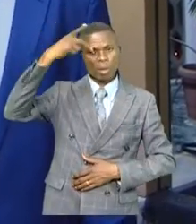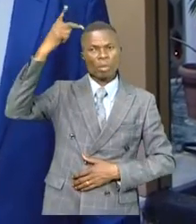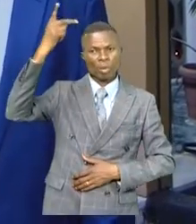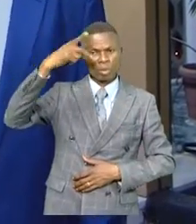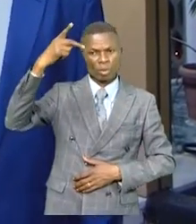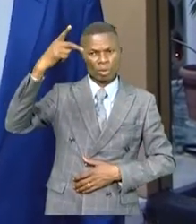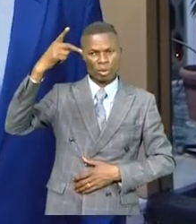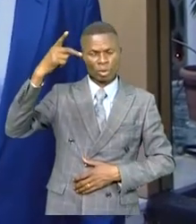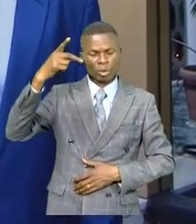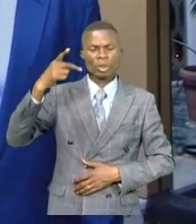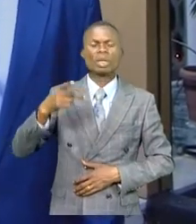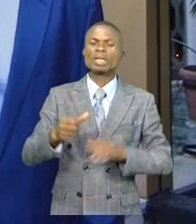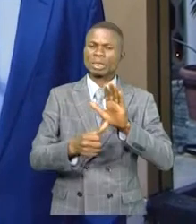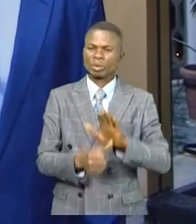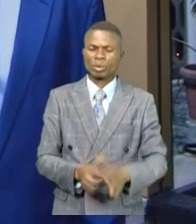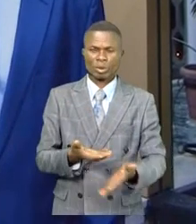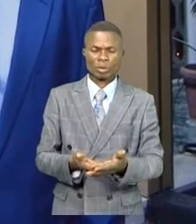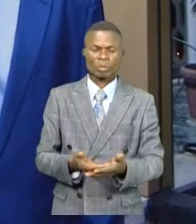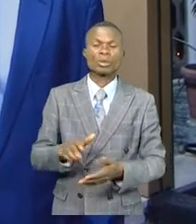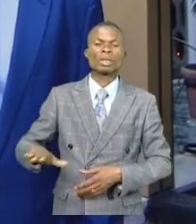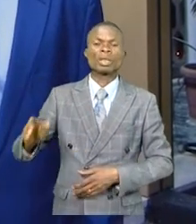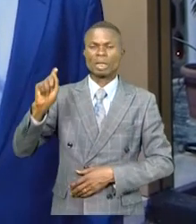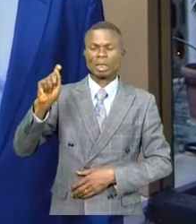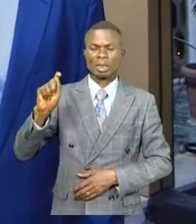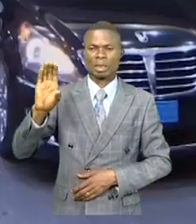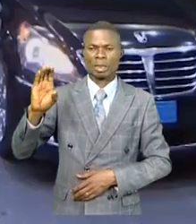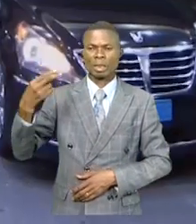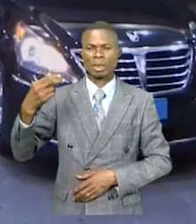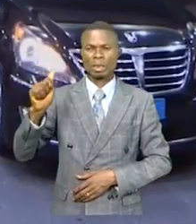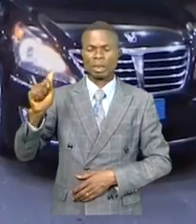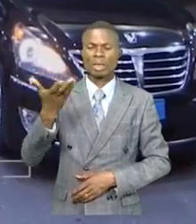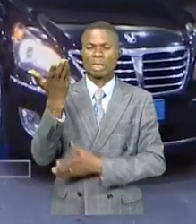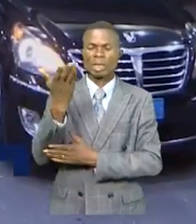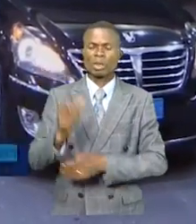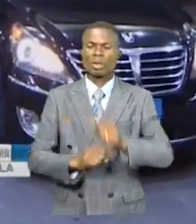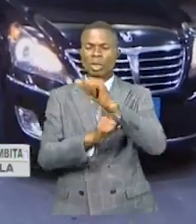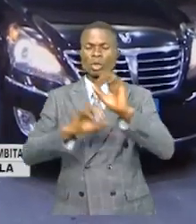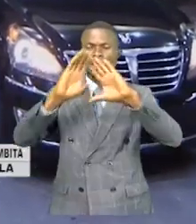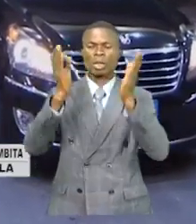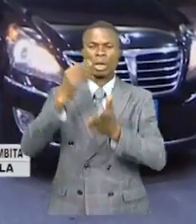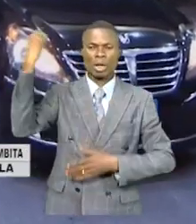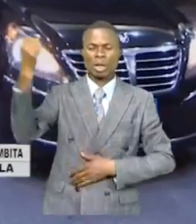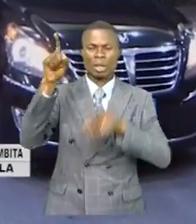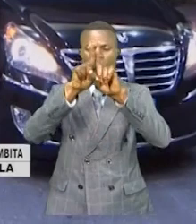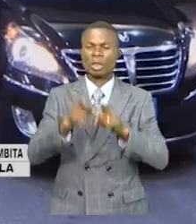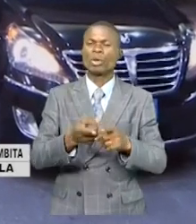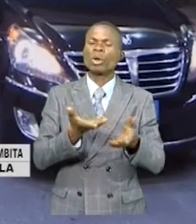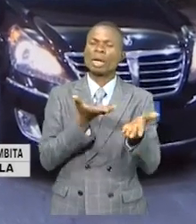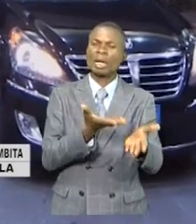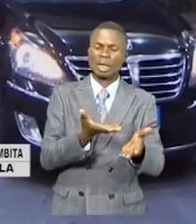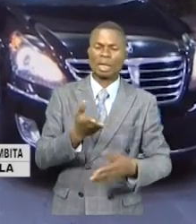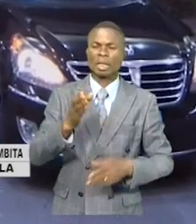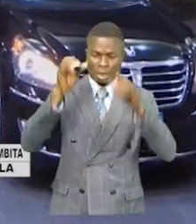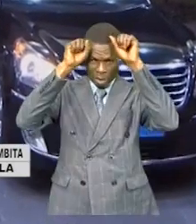enclenché. Le Tchad en appelle au soutien de la communauté internationale et du président de la